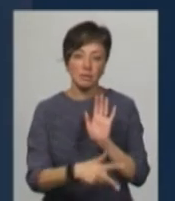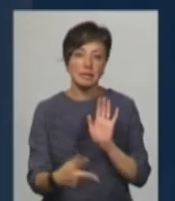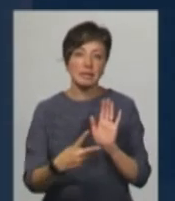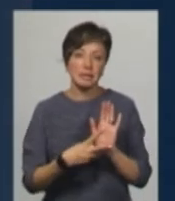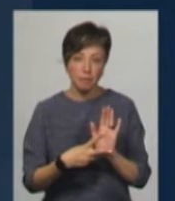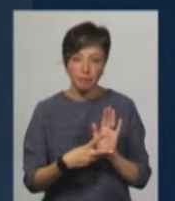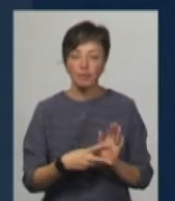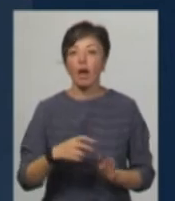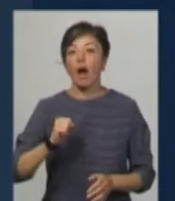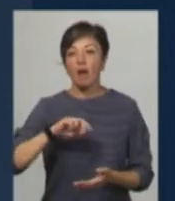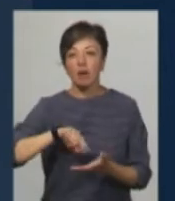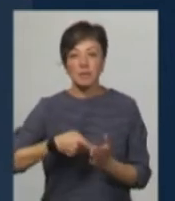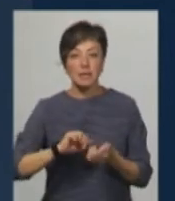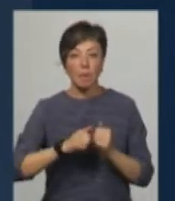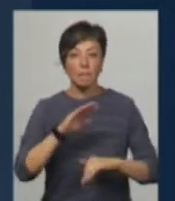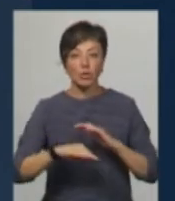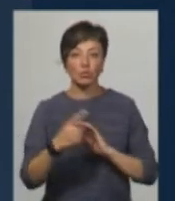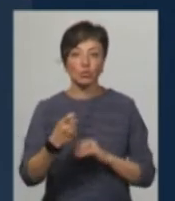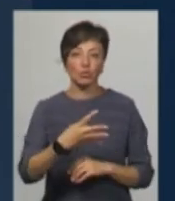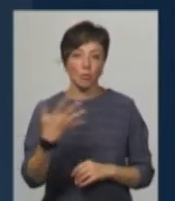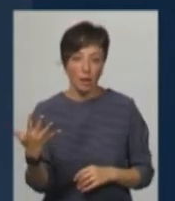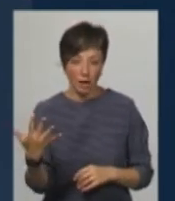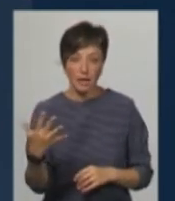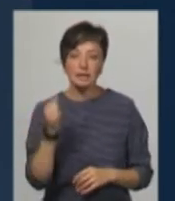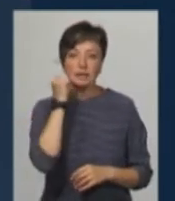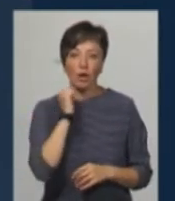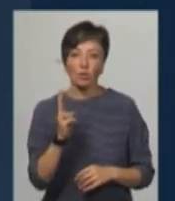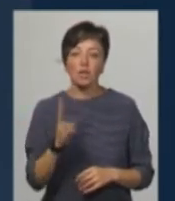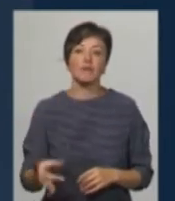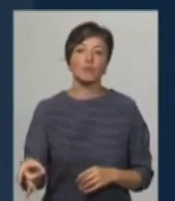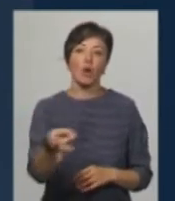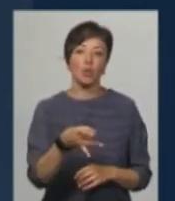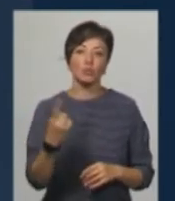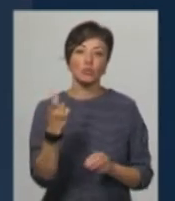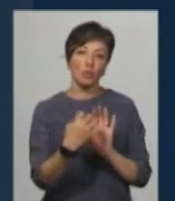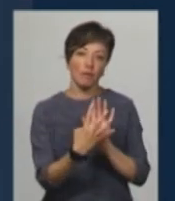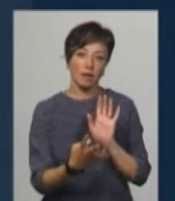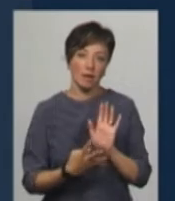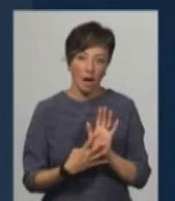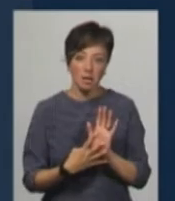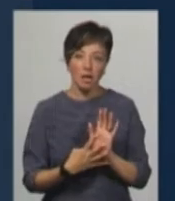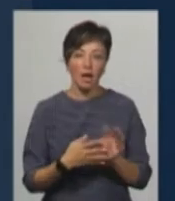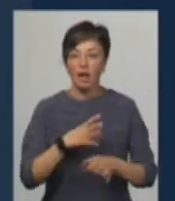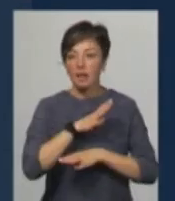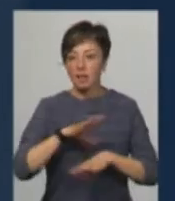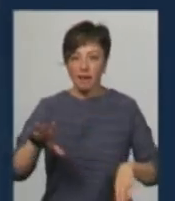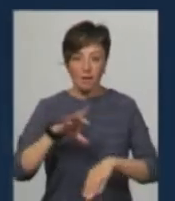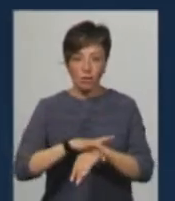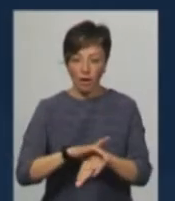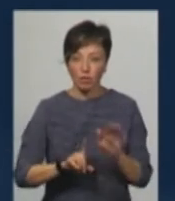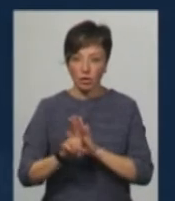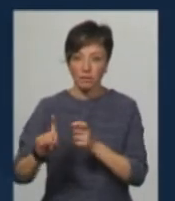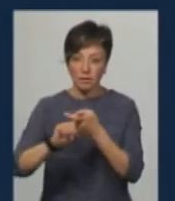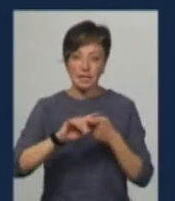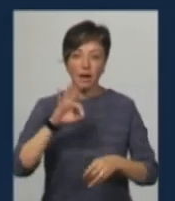187, у місті Кам'янець-Подільський – 145 та у Староконстянтинівському районі – 119. Не фіксували від початку